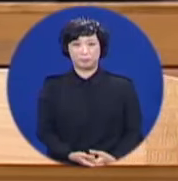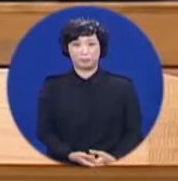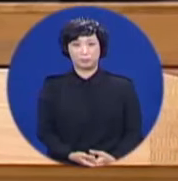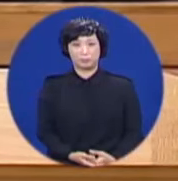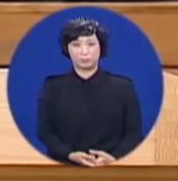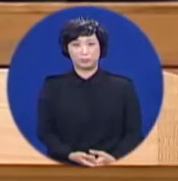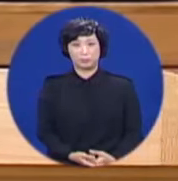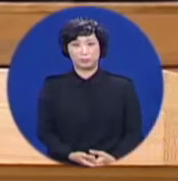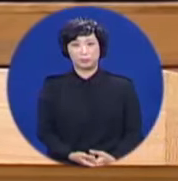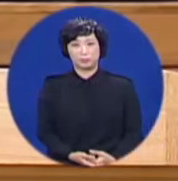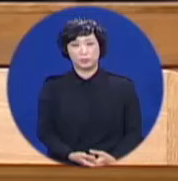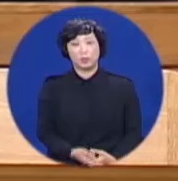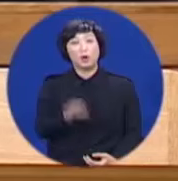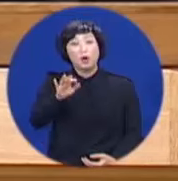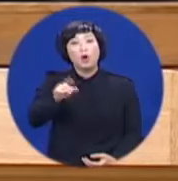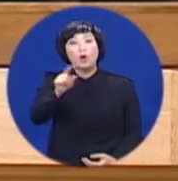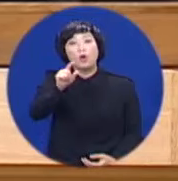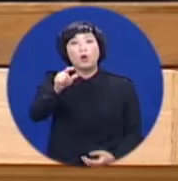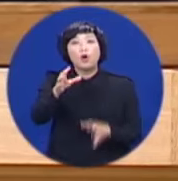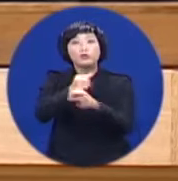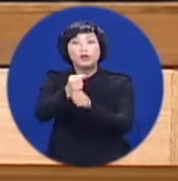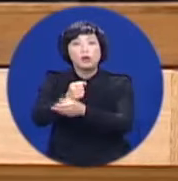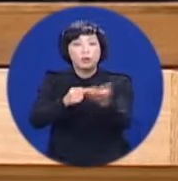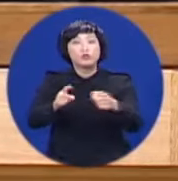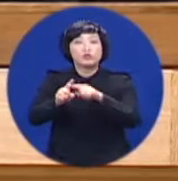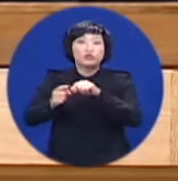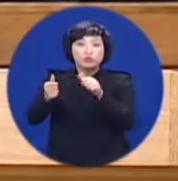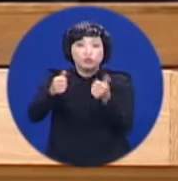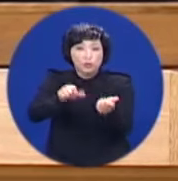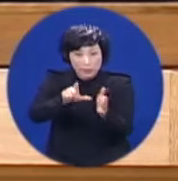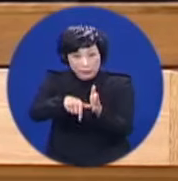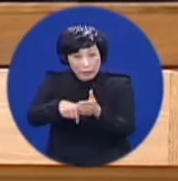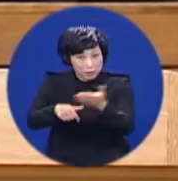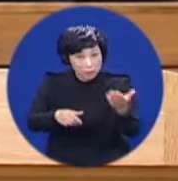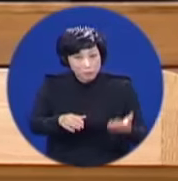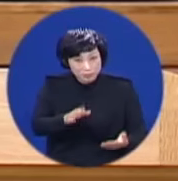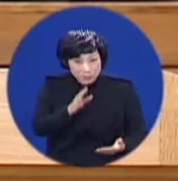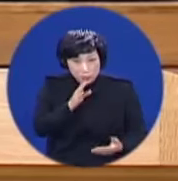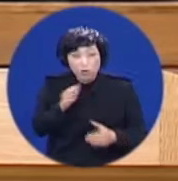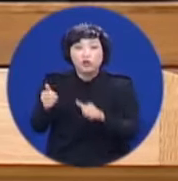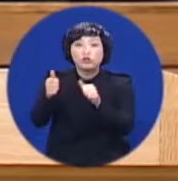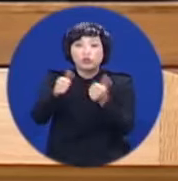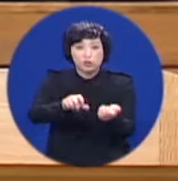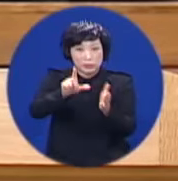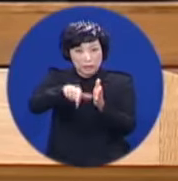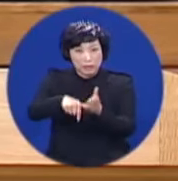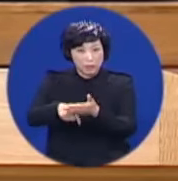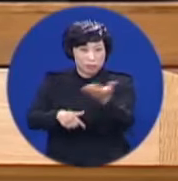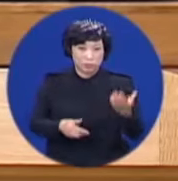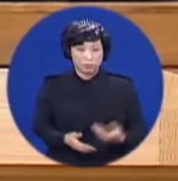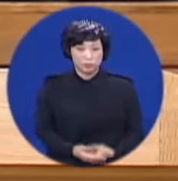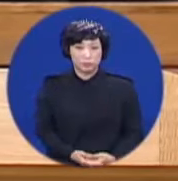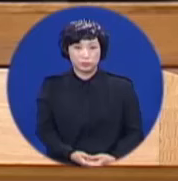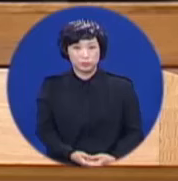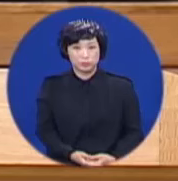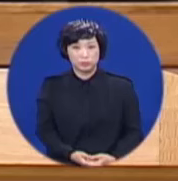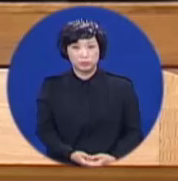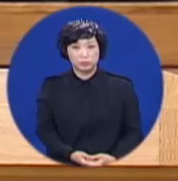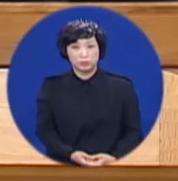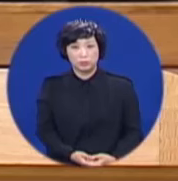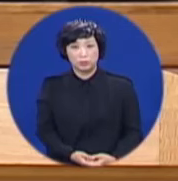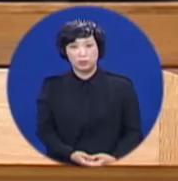어디서? 순교의 현장에서, 죽음의 현장에서. 어디서?